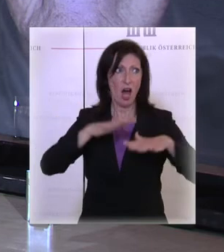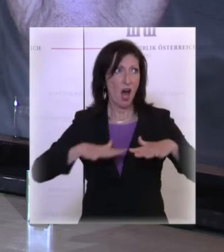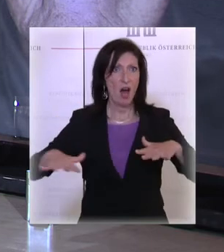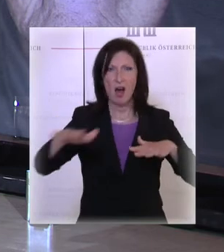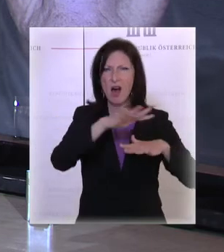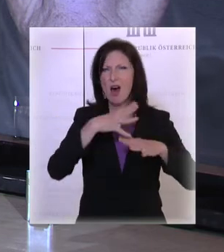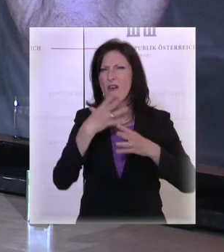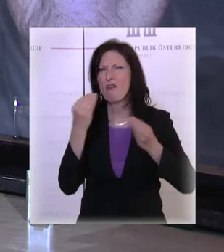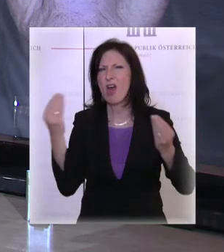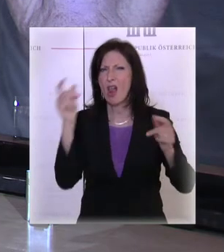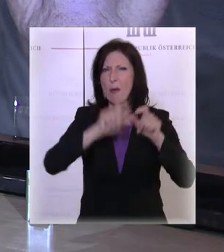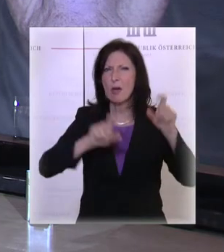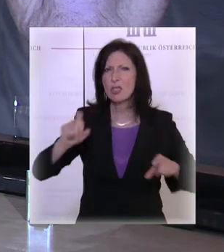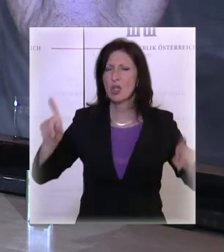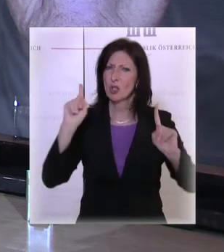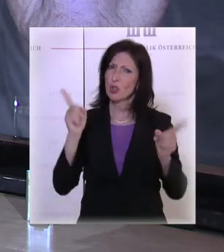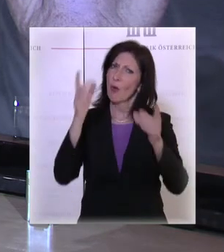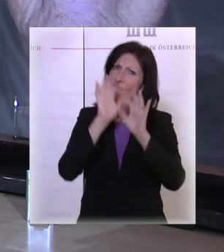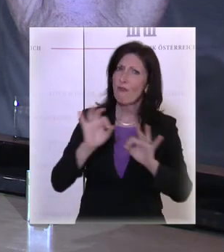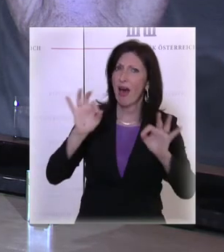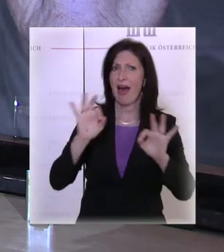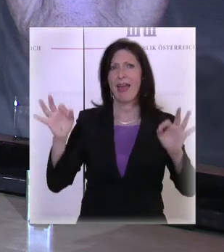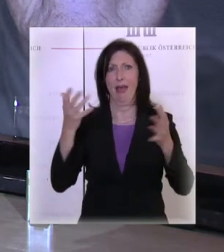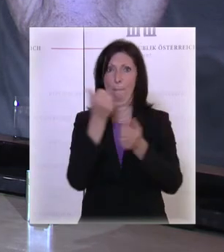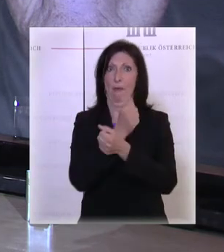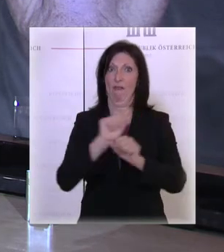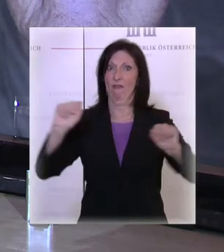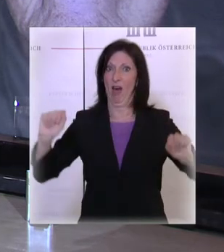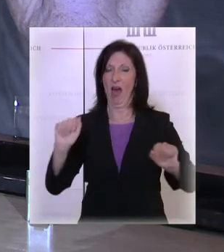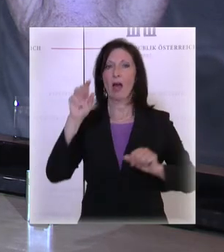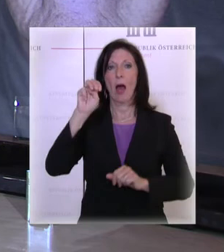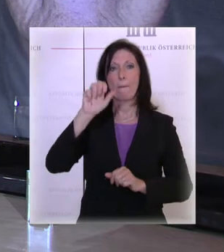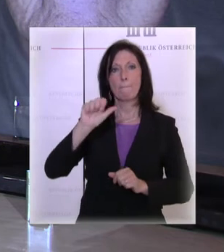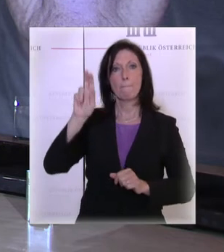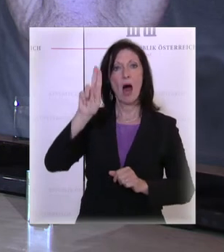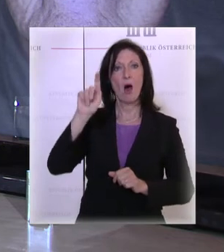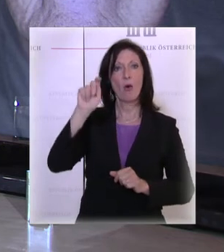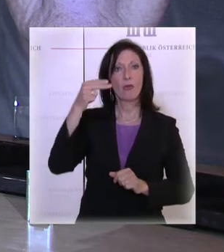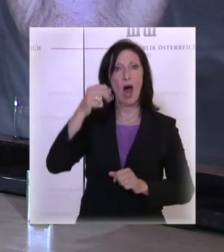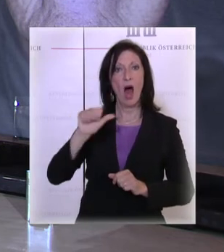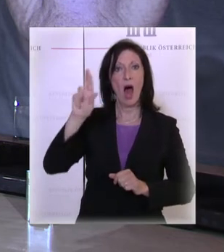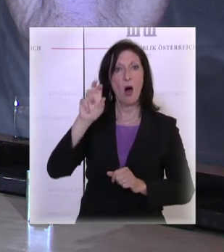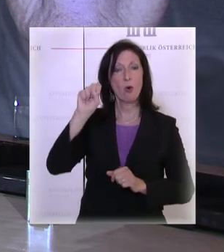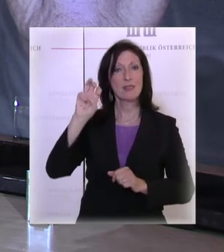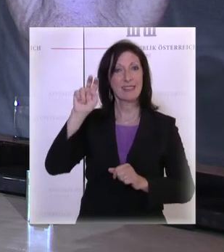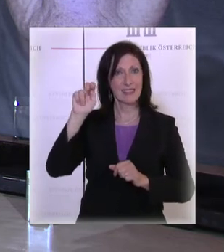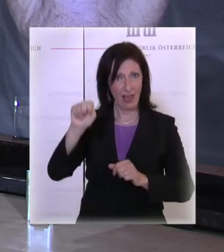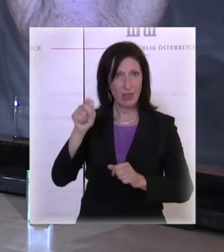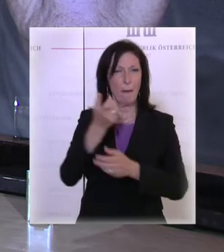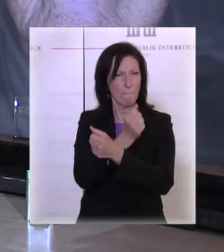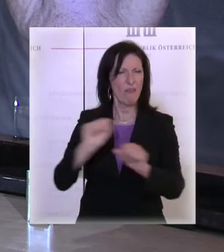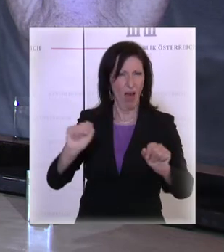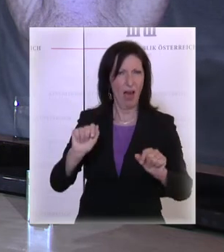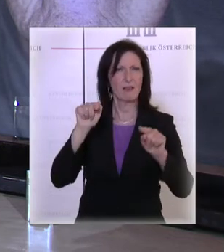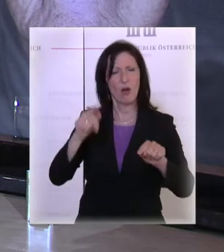die der Befreiung des Konzentrationslagers Mauthausen genau heute vor 76 Jahren gedenken wollen. In Zeiten der Corona-Krise dürfen aber nur